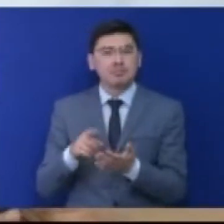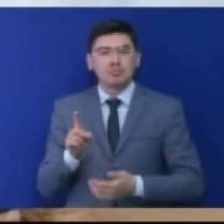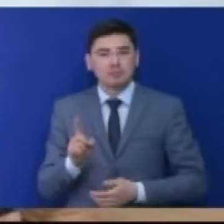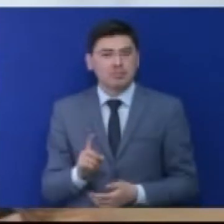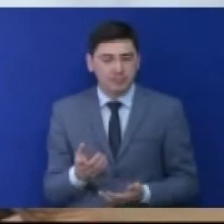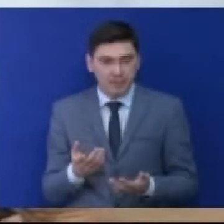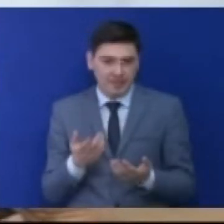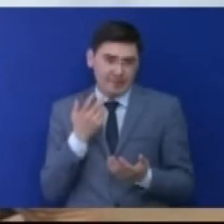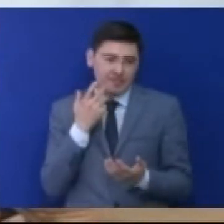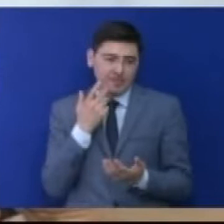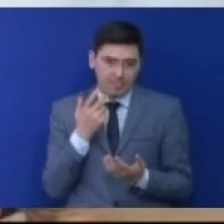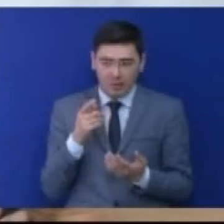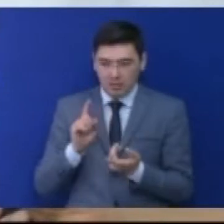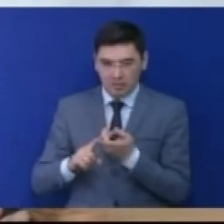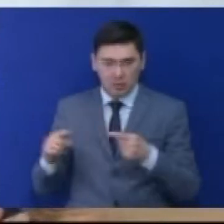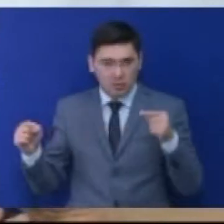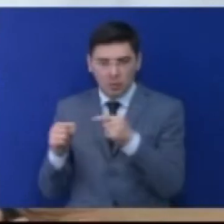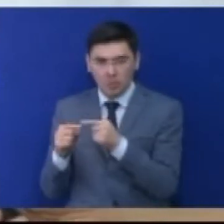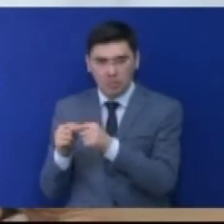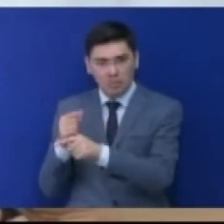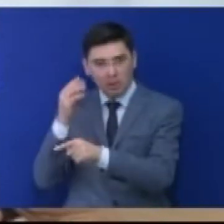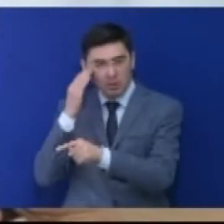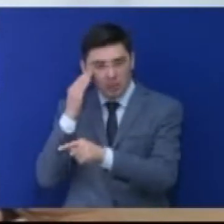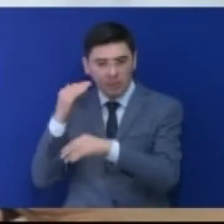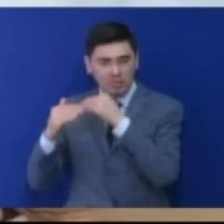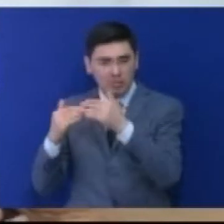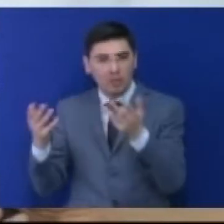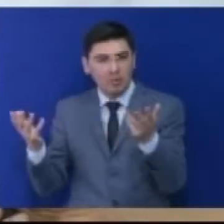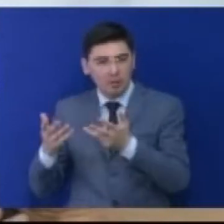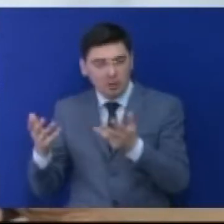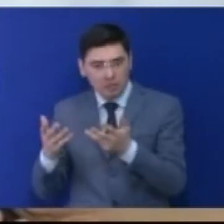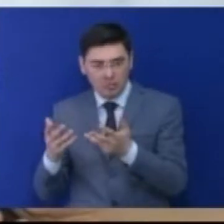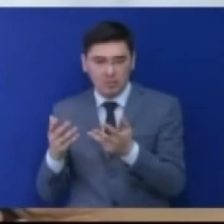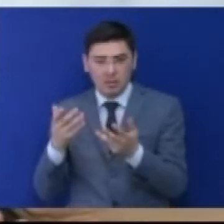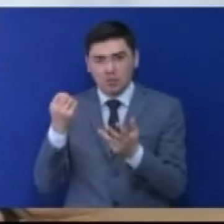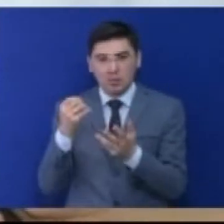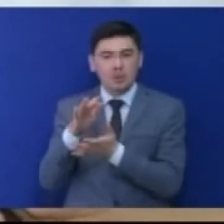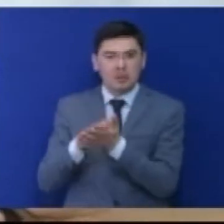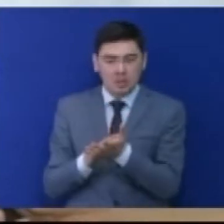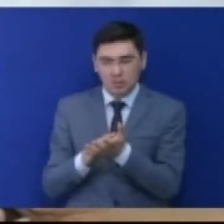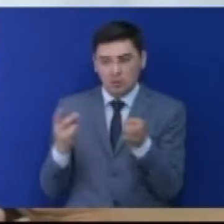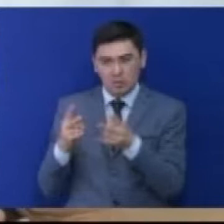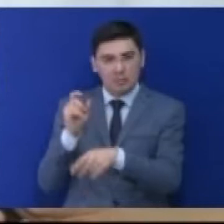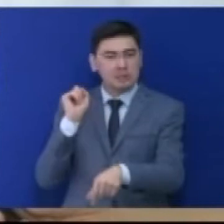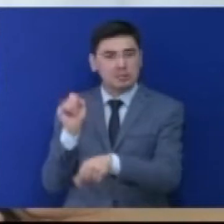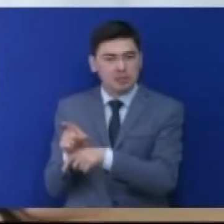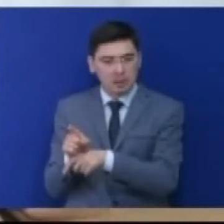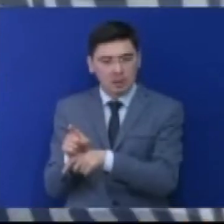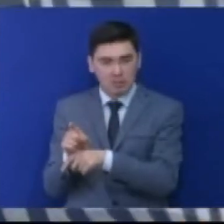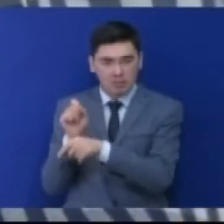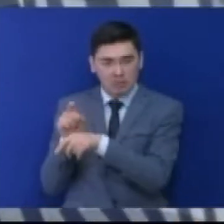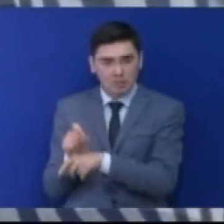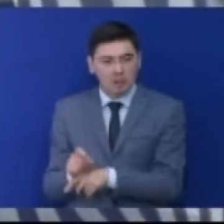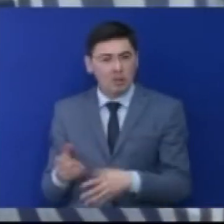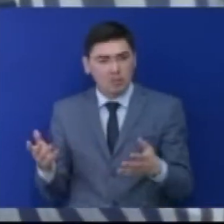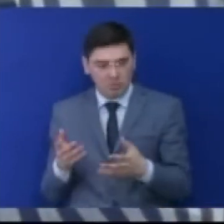выяснение точного уровня развития ребенка и впоследствии составление задач по реабилитации